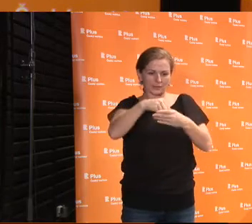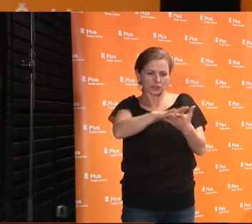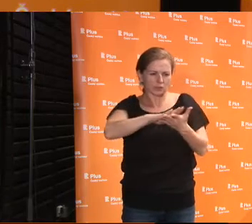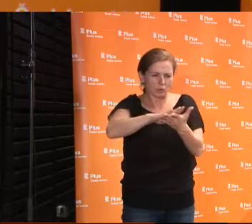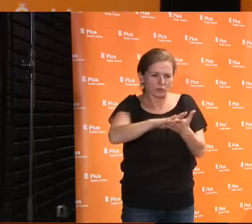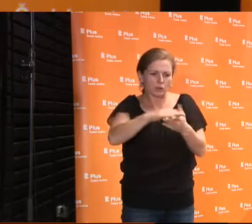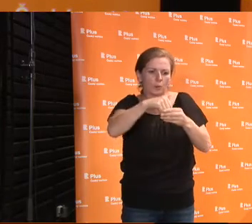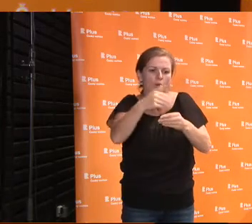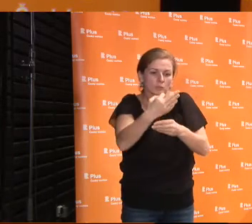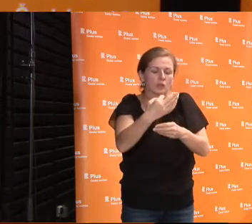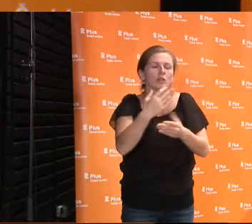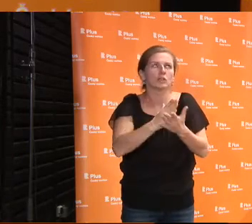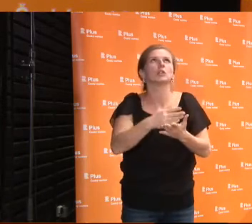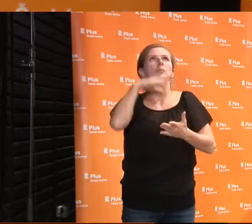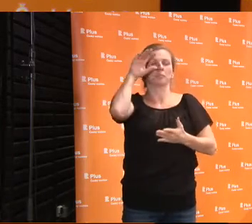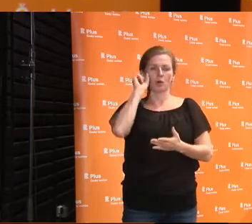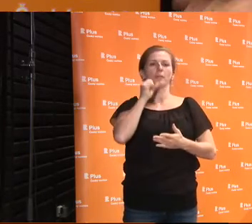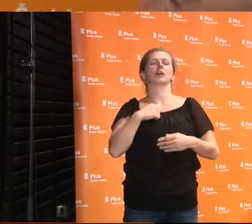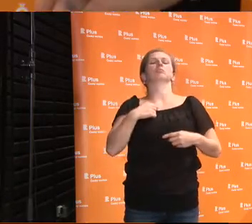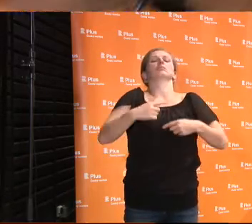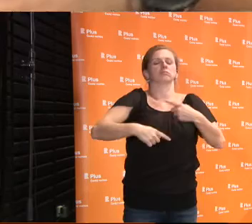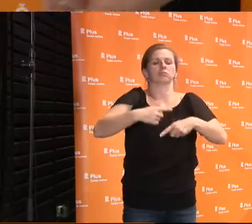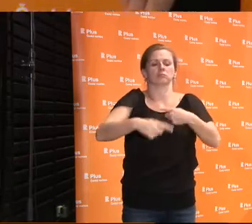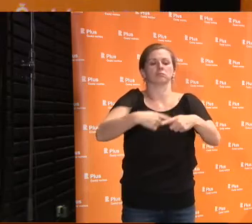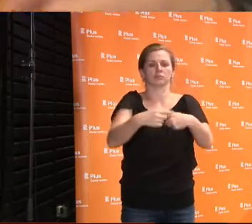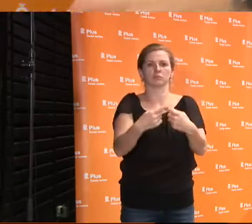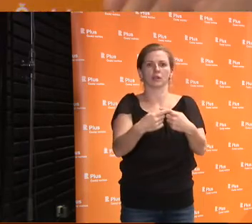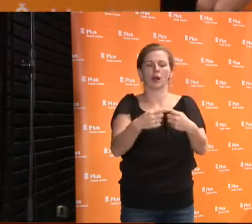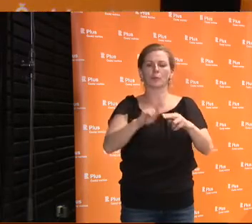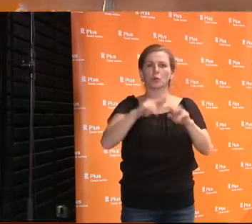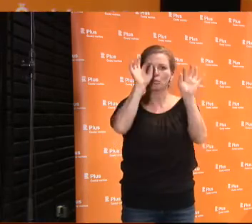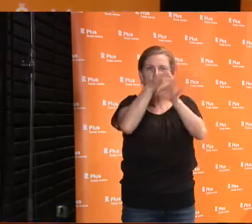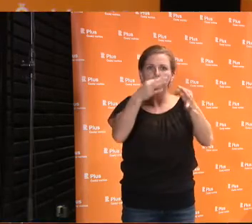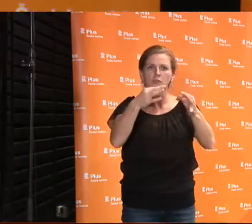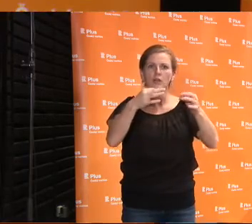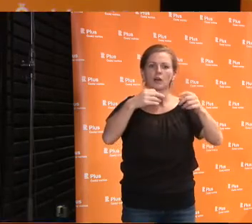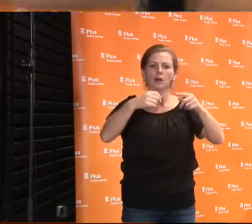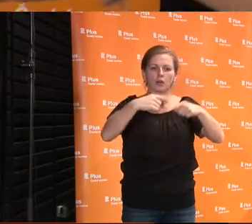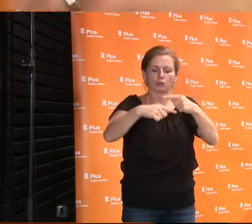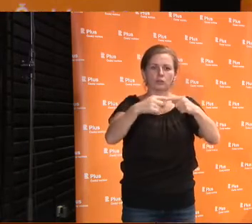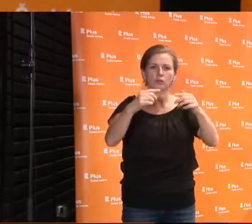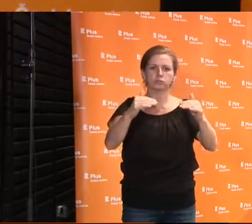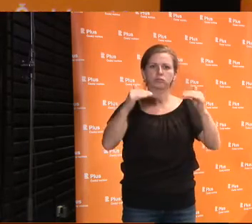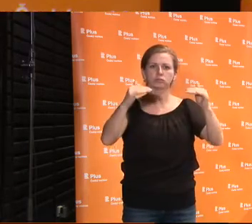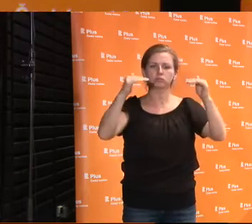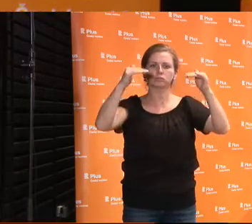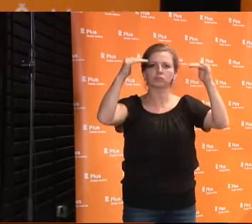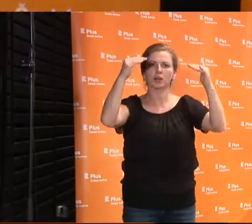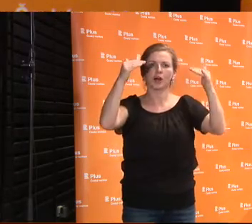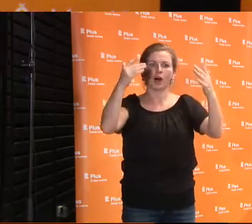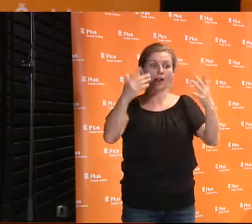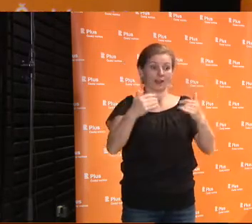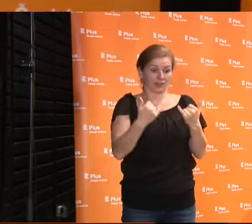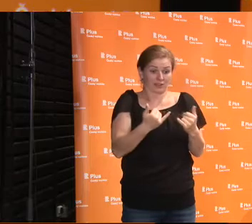to mají být nějaké jednotky, které mají naplňovat postupující průmyslové éře, řekněme tu práci, o které se tady bavíme, že by z